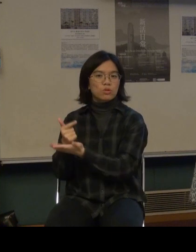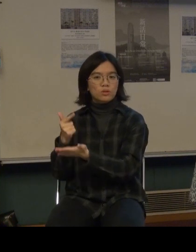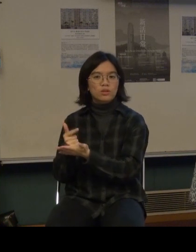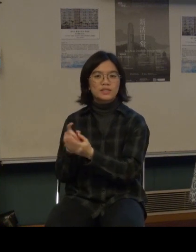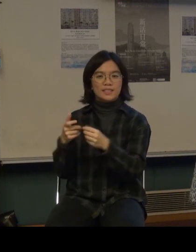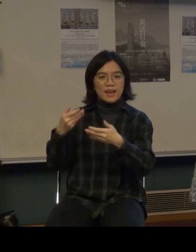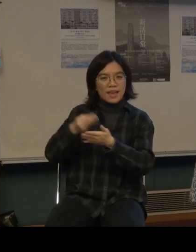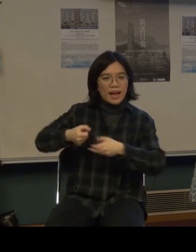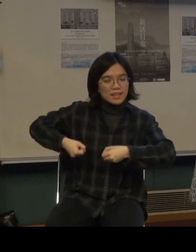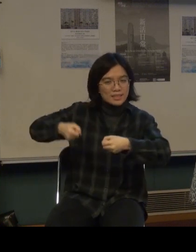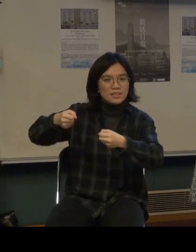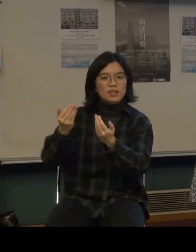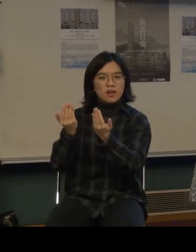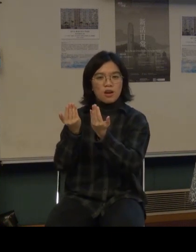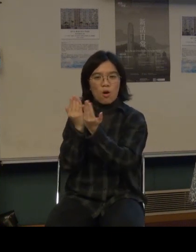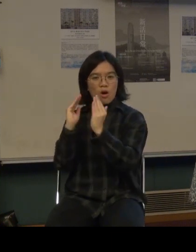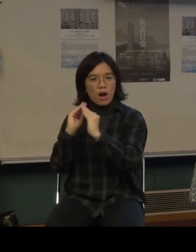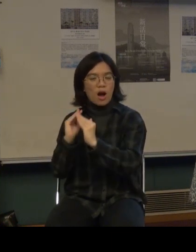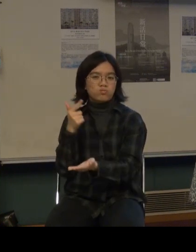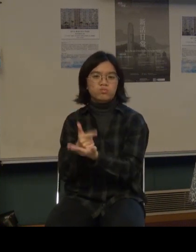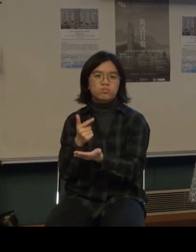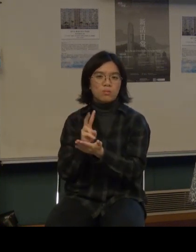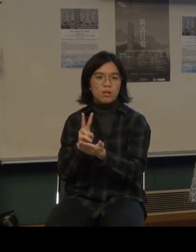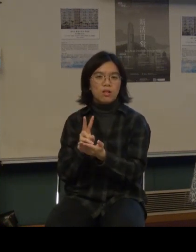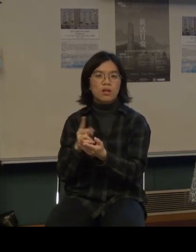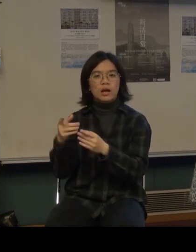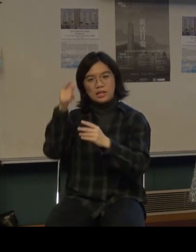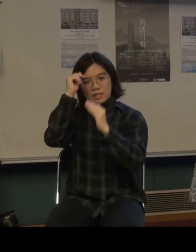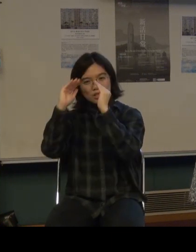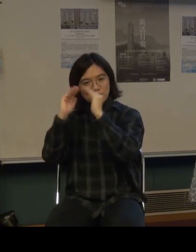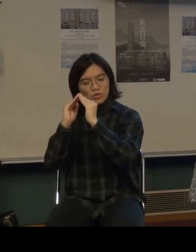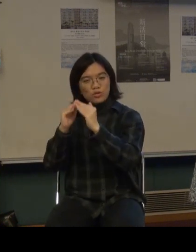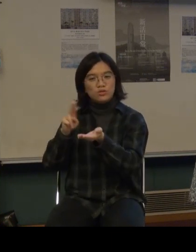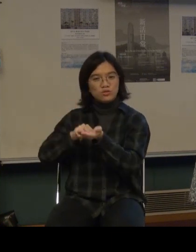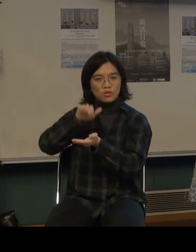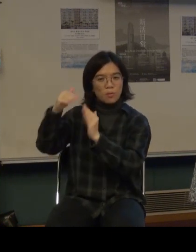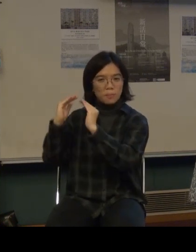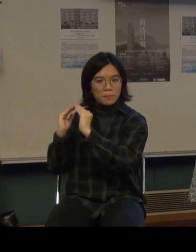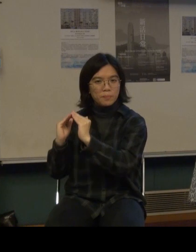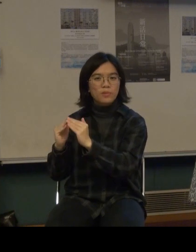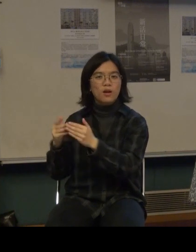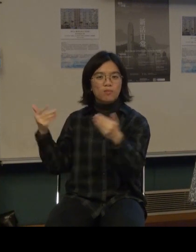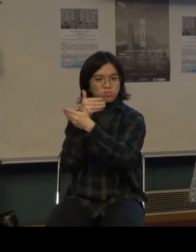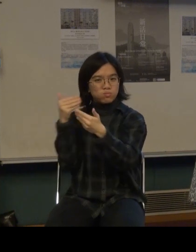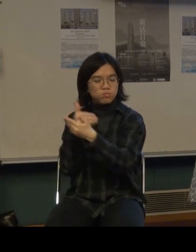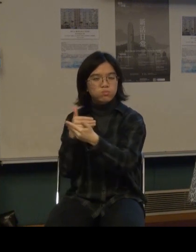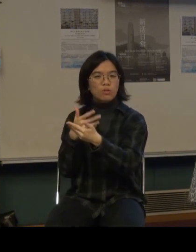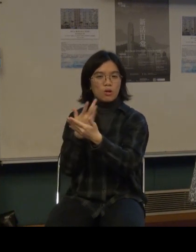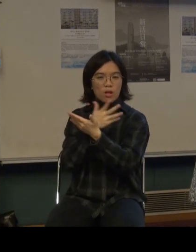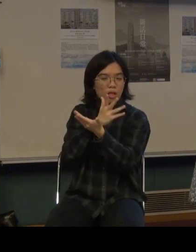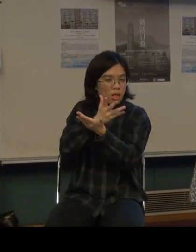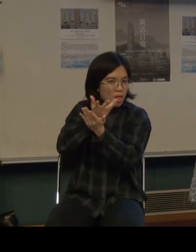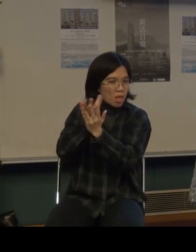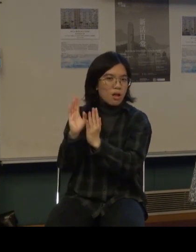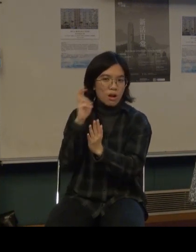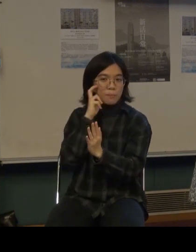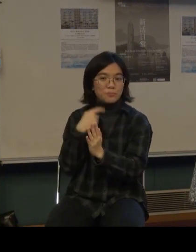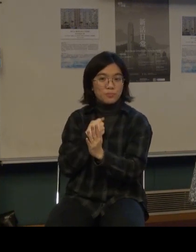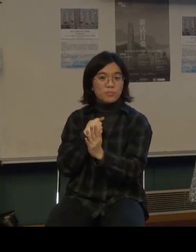醫院啦、郵局啦，或者一啲交通嘅設施啦。嗱，最緊要嘅就係話咧，住屋呢個問題啊，就政府開始咧